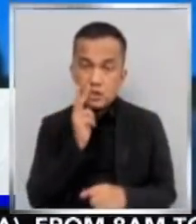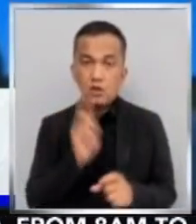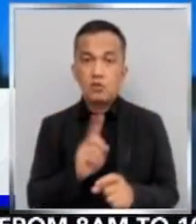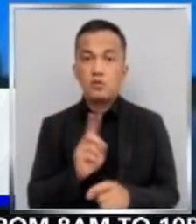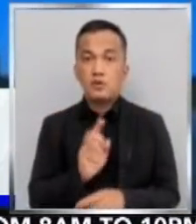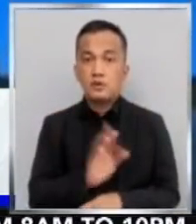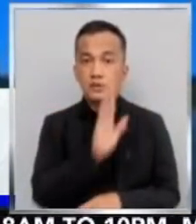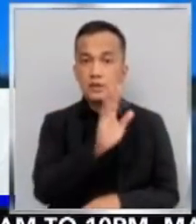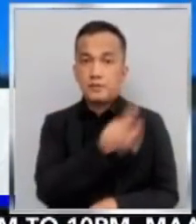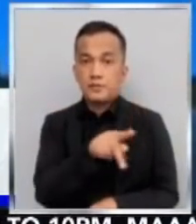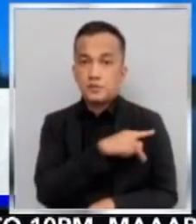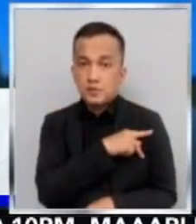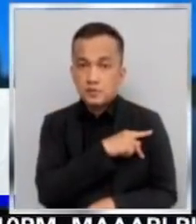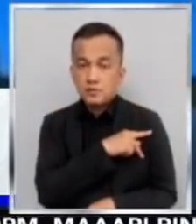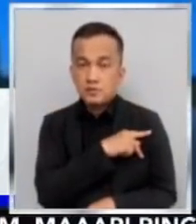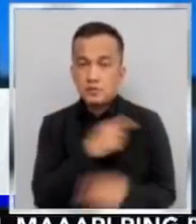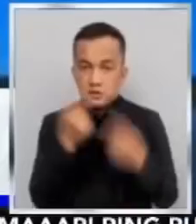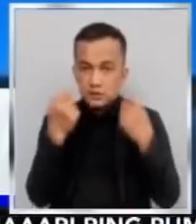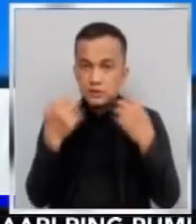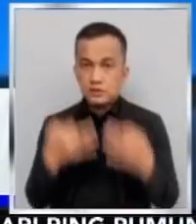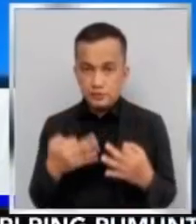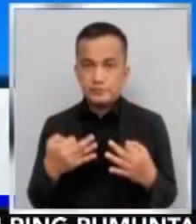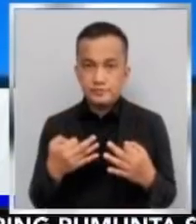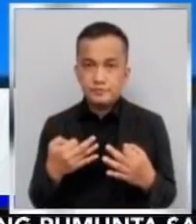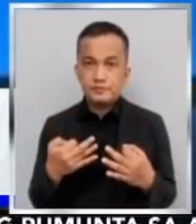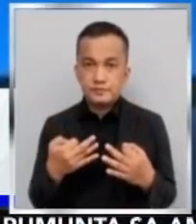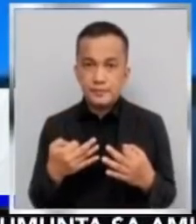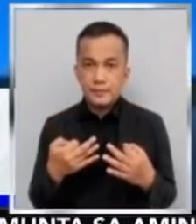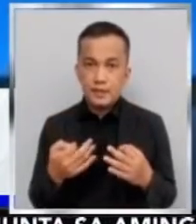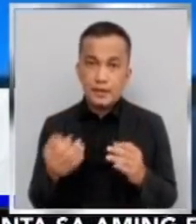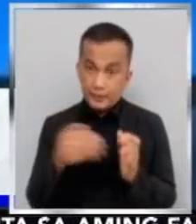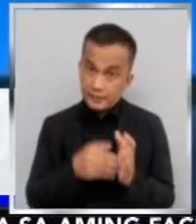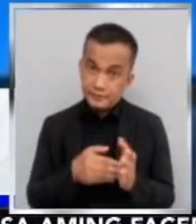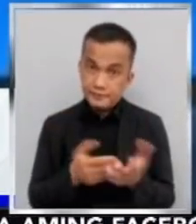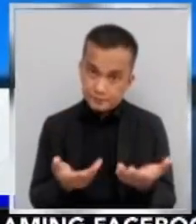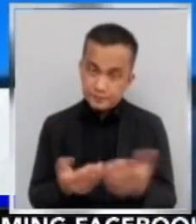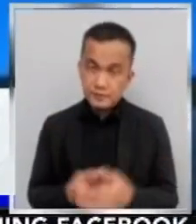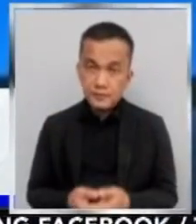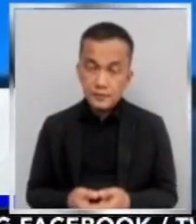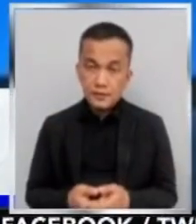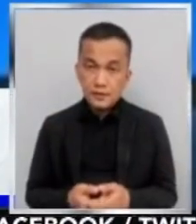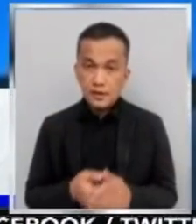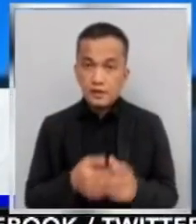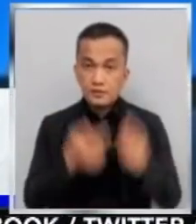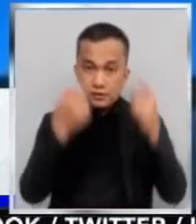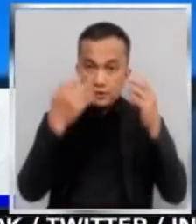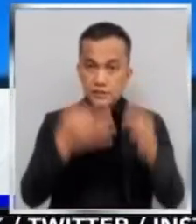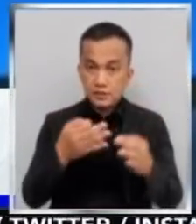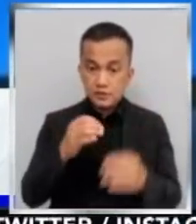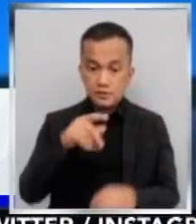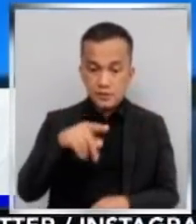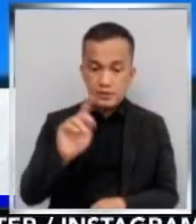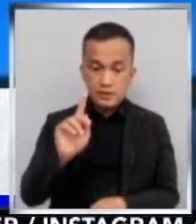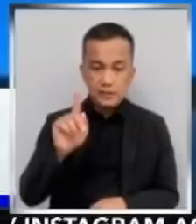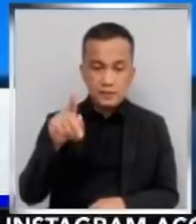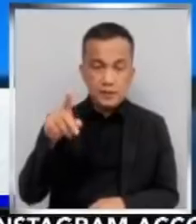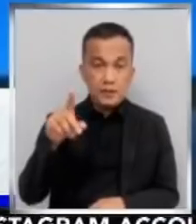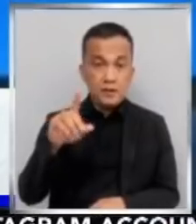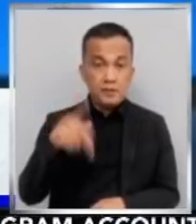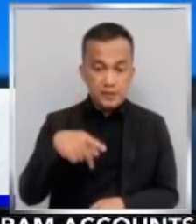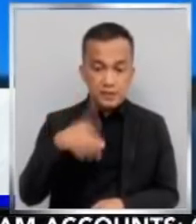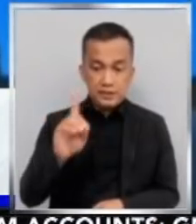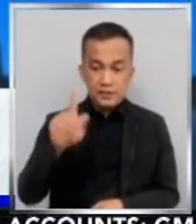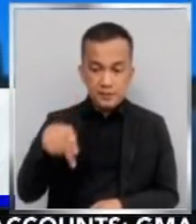personal na desisyon. At again, yung desisyon na yun ng PDP Laban ay base sa